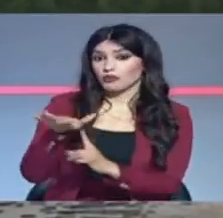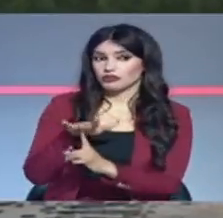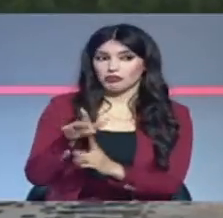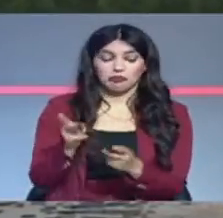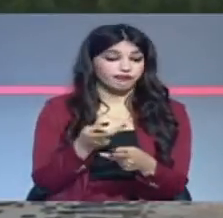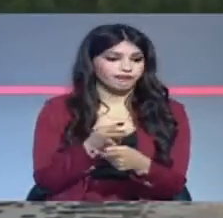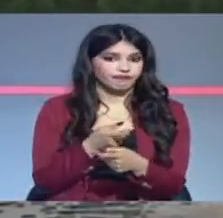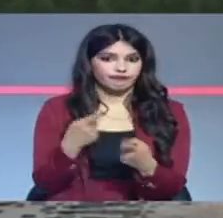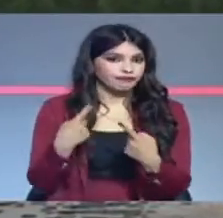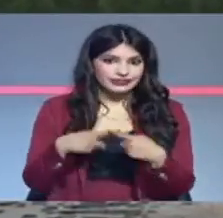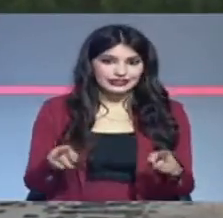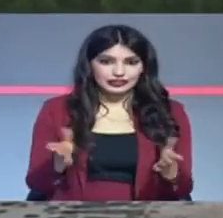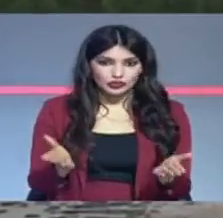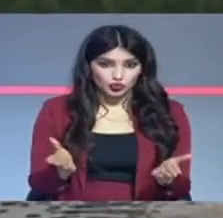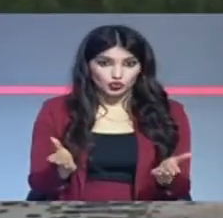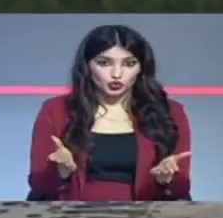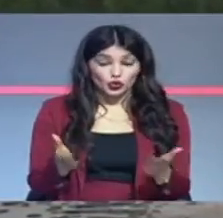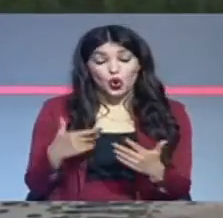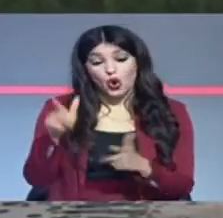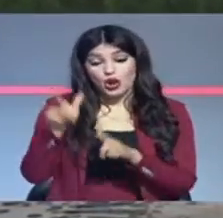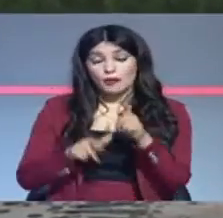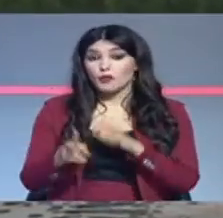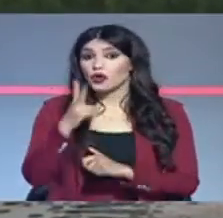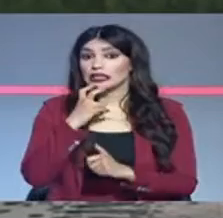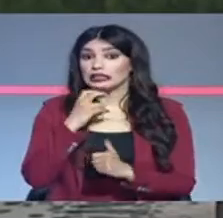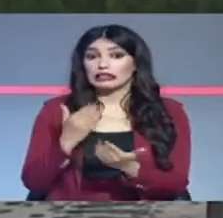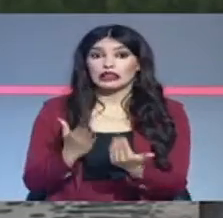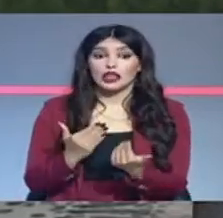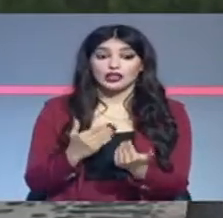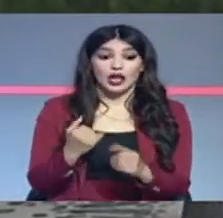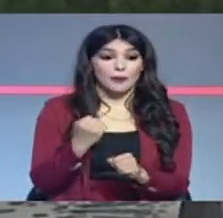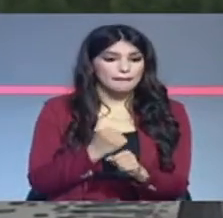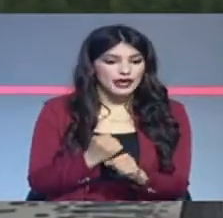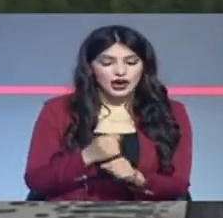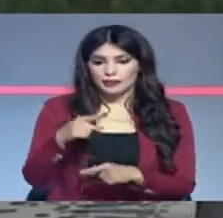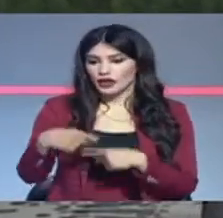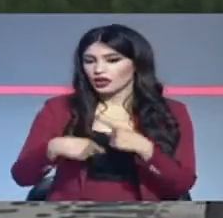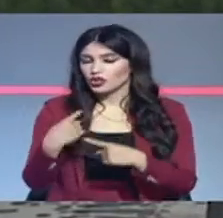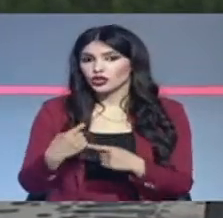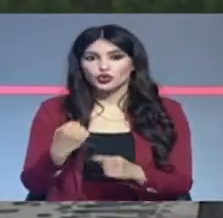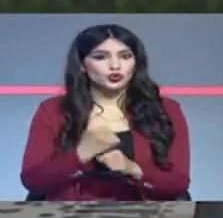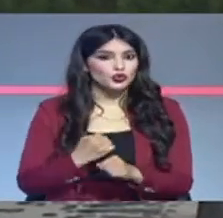عنده حتى علاقه انتظارات التونسي ما عندها حتى علاقه بيمشي اليوميه